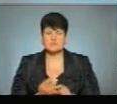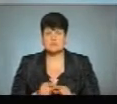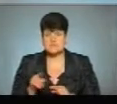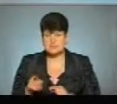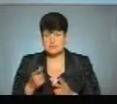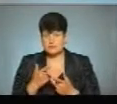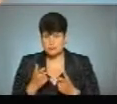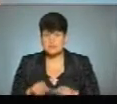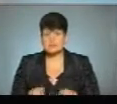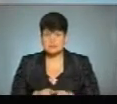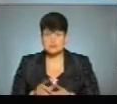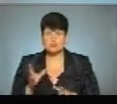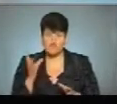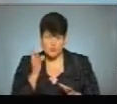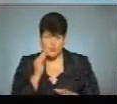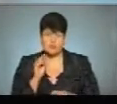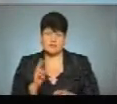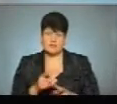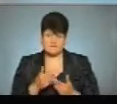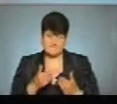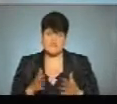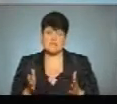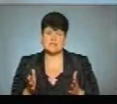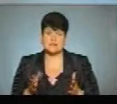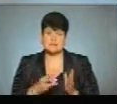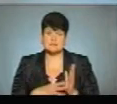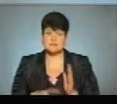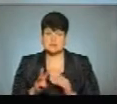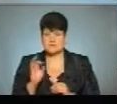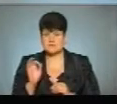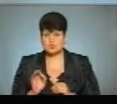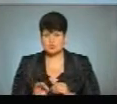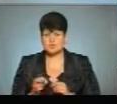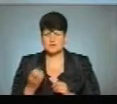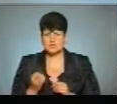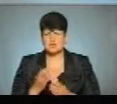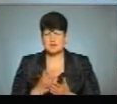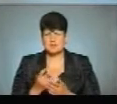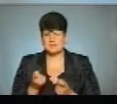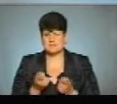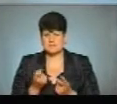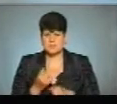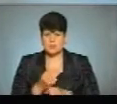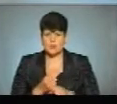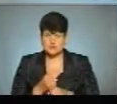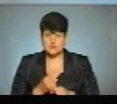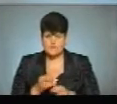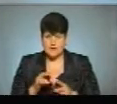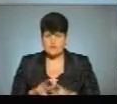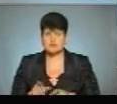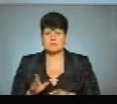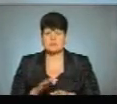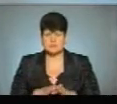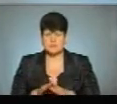ця інформація, вона теж враховується як така доволі відкрита на 83%. Ми ще там маємо дрібні такі доопрацювання. Я думаю, що ми